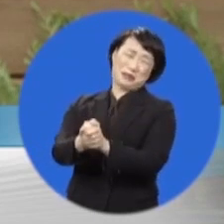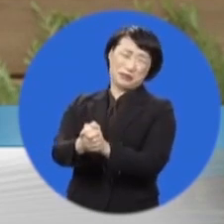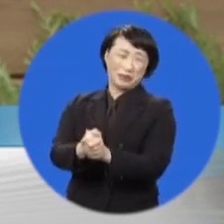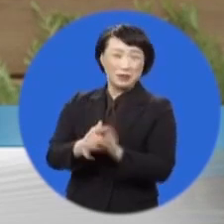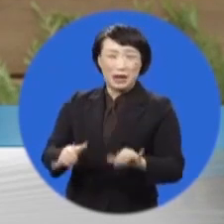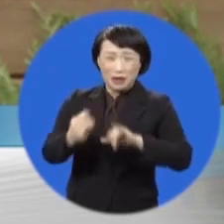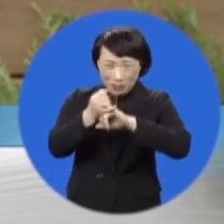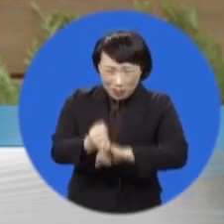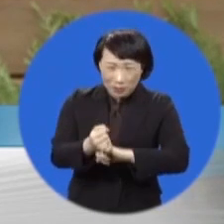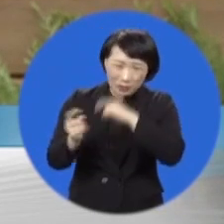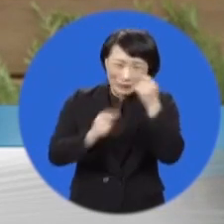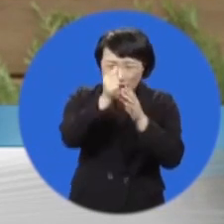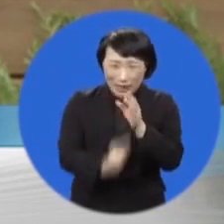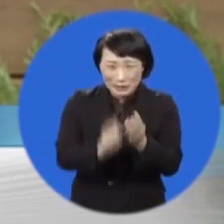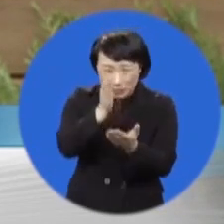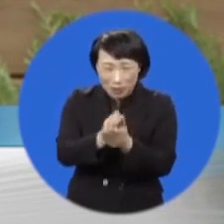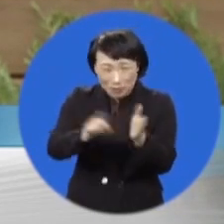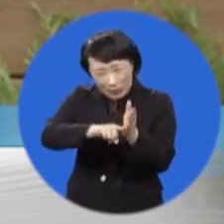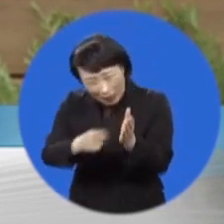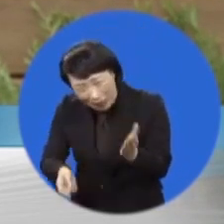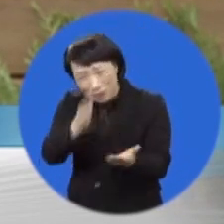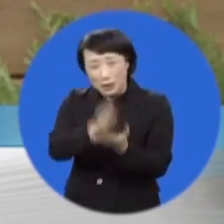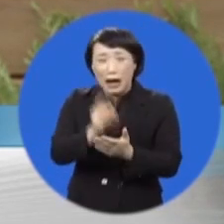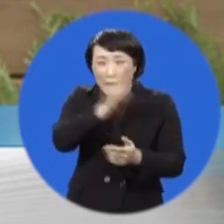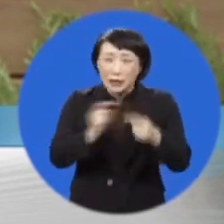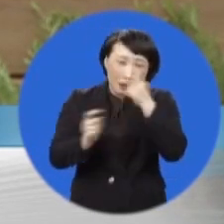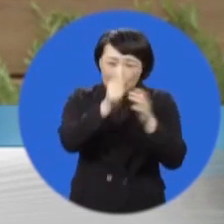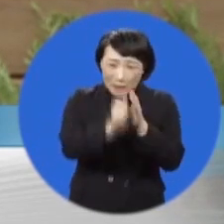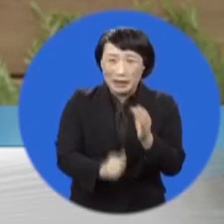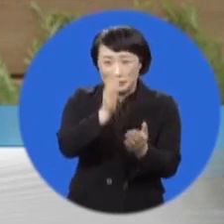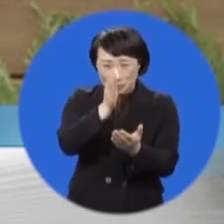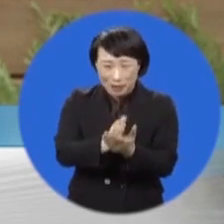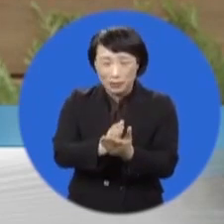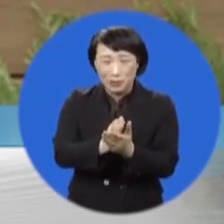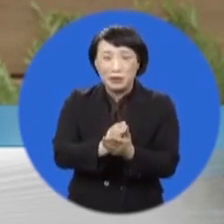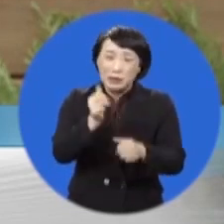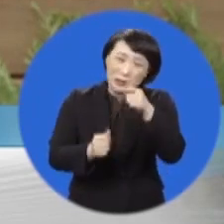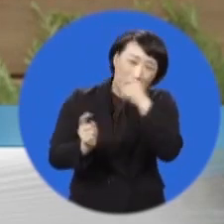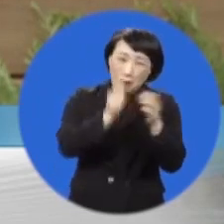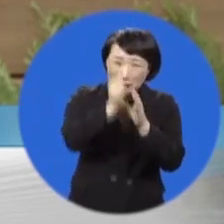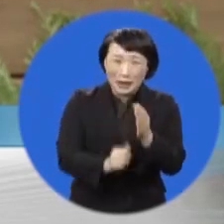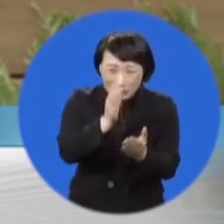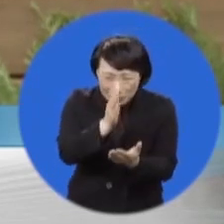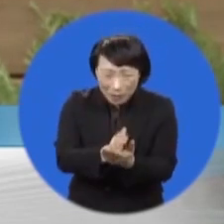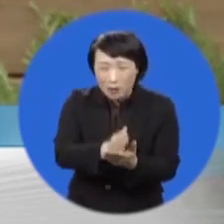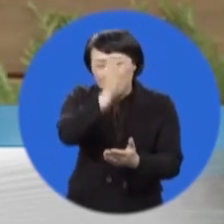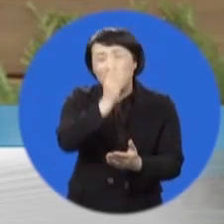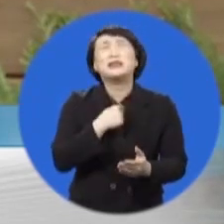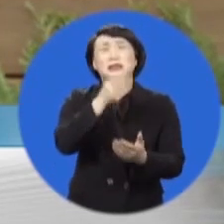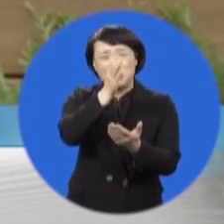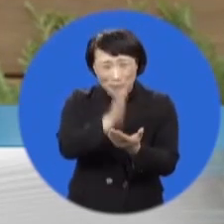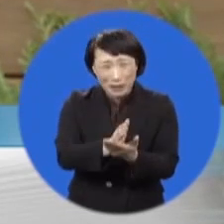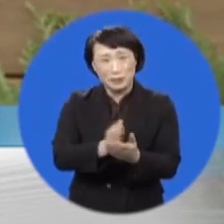수민 있어도 팔아 하지 않게 아시아 악에 빠지지 않게 하실 수 없는 지 않게 하지 뭐 먹는지